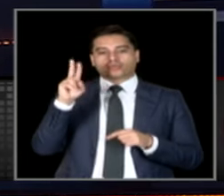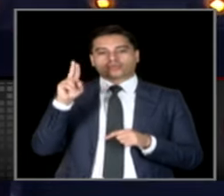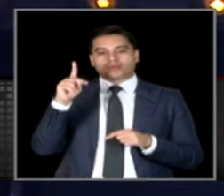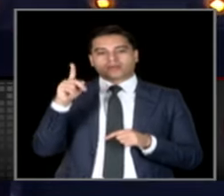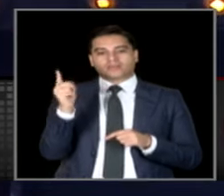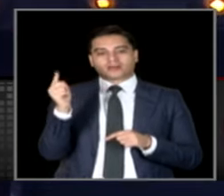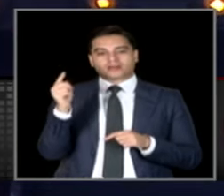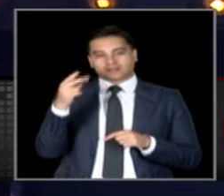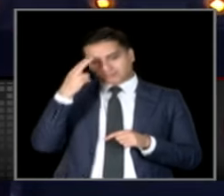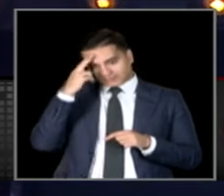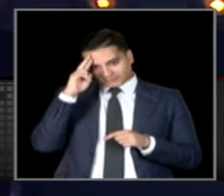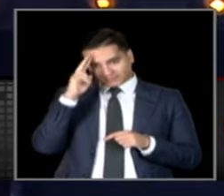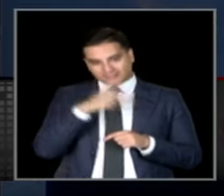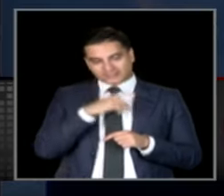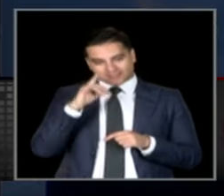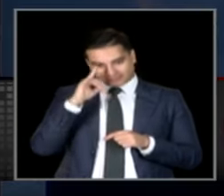ألف اسم. ألف اسم.